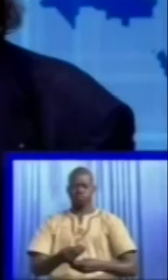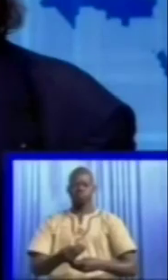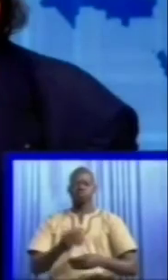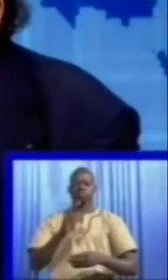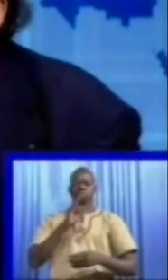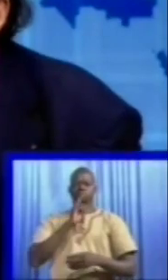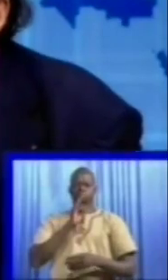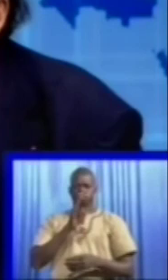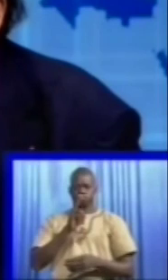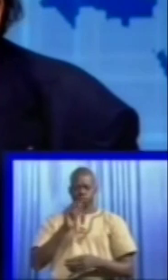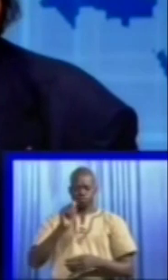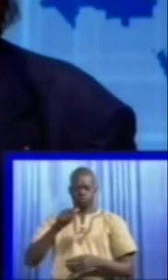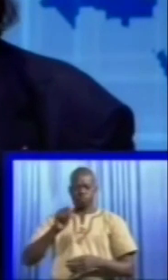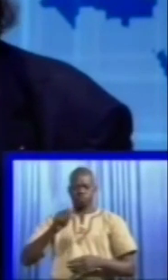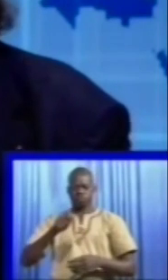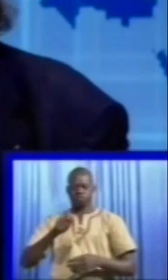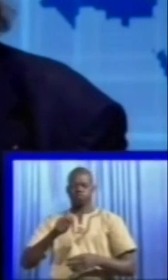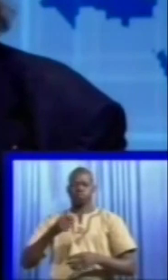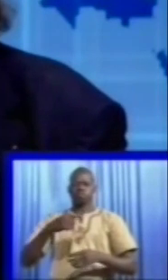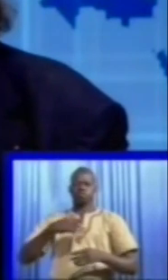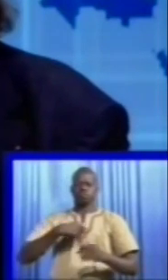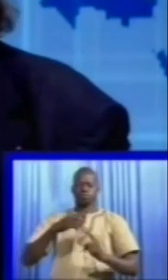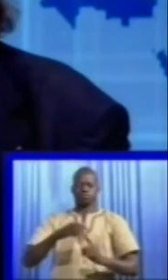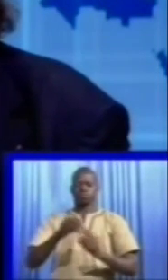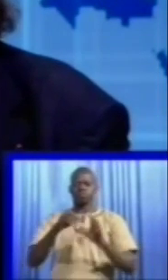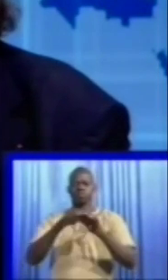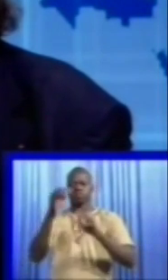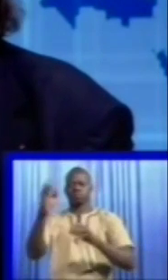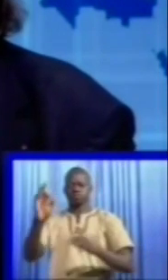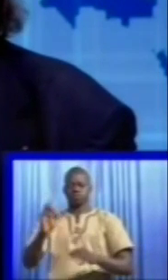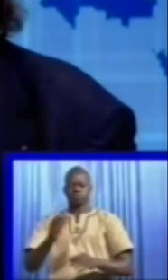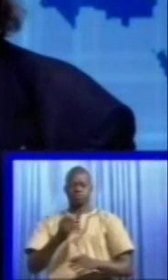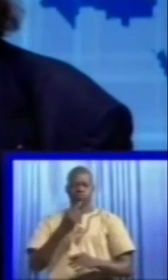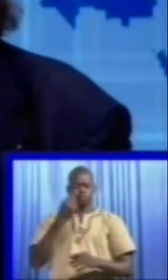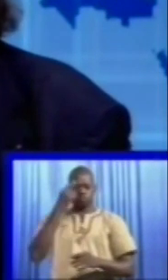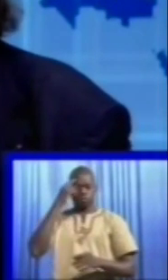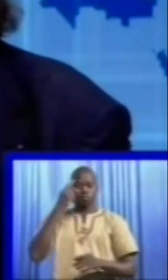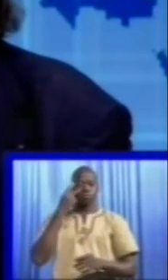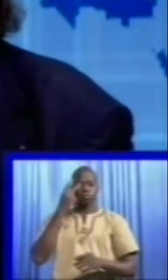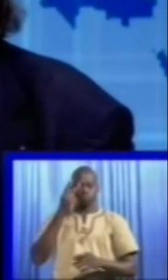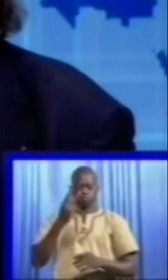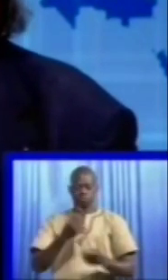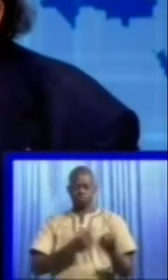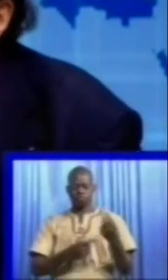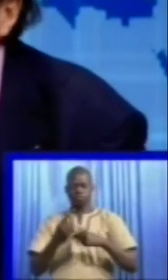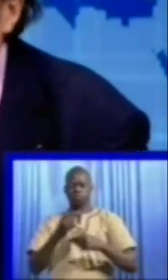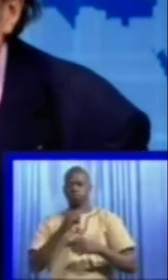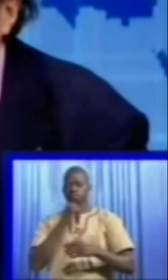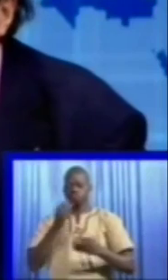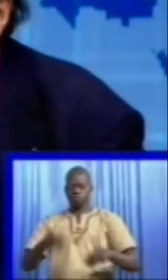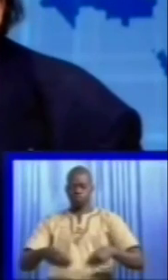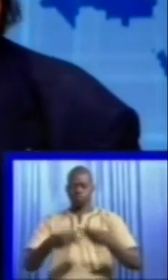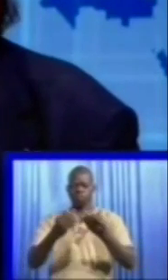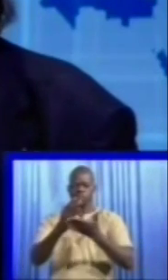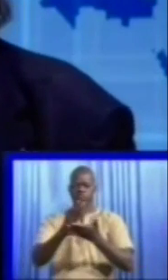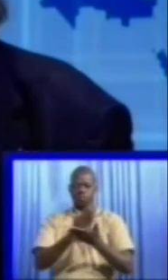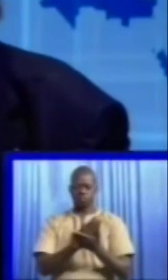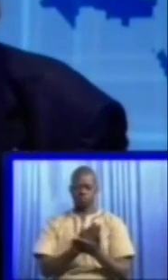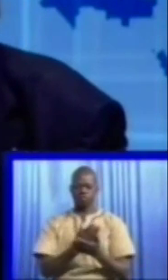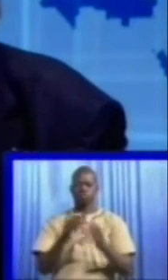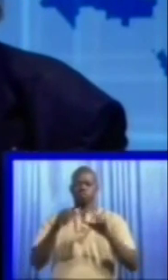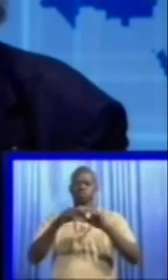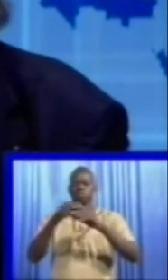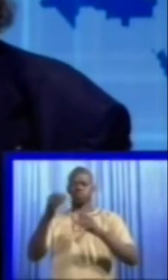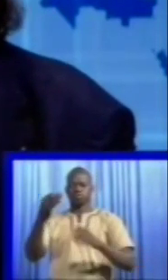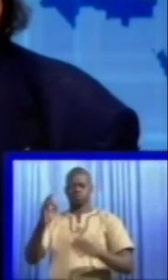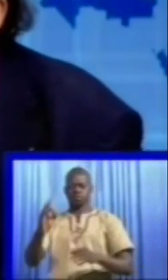Absolument. En particulier en France, c'est pour ça que vous voyez, nous ne venons pas ici en donneur de leçons. En France, il y